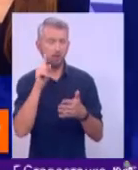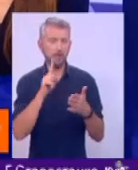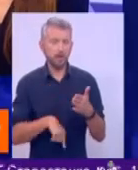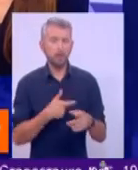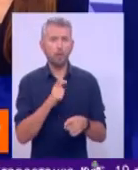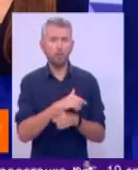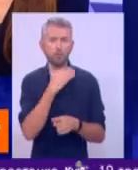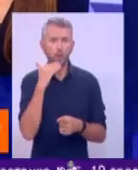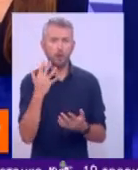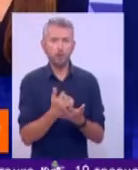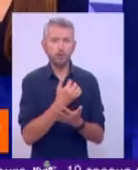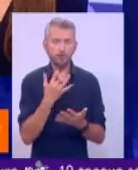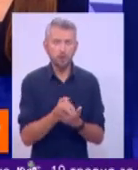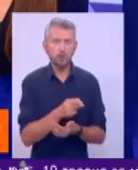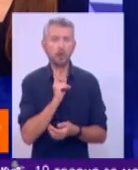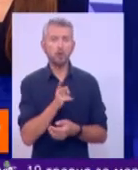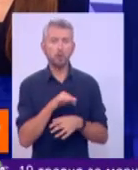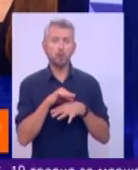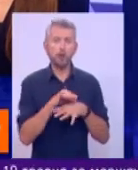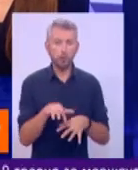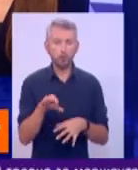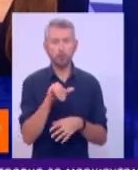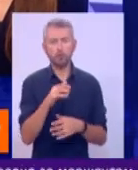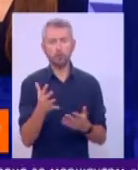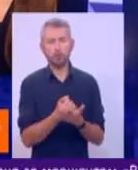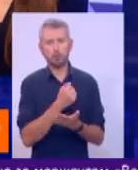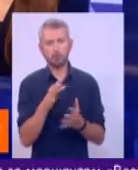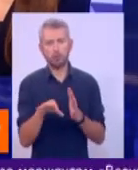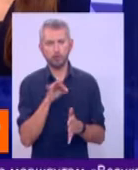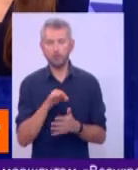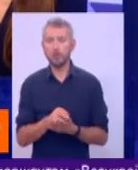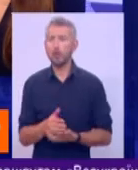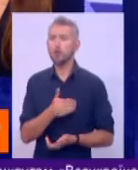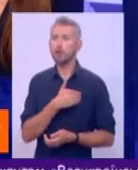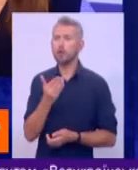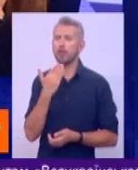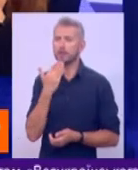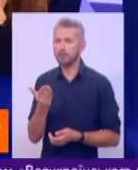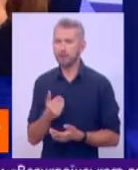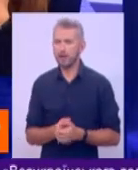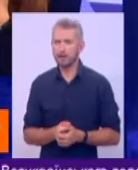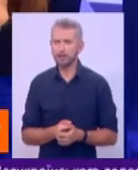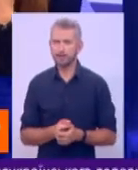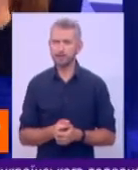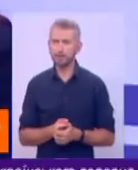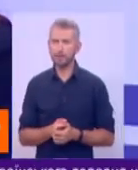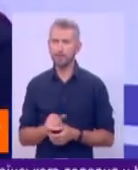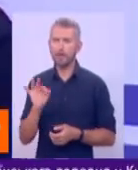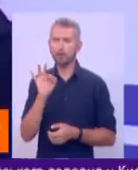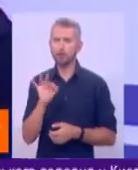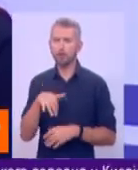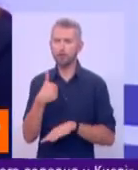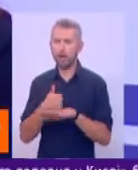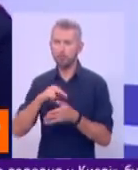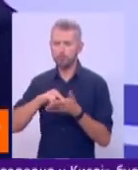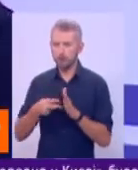очень много успешных, да, кто провел, и все это у них успешно получилось. Пане Герман, хотела вас запитати, власне, стосовно